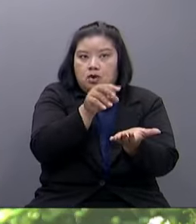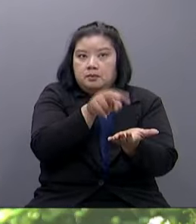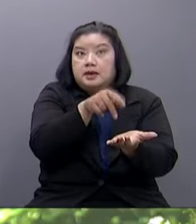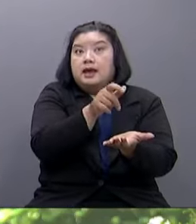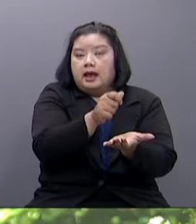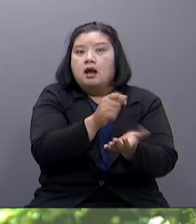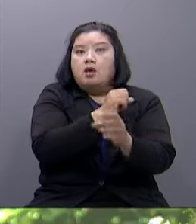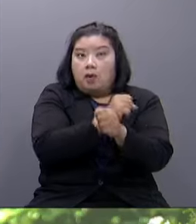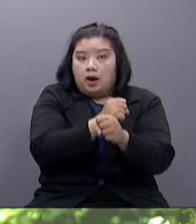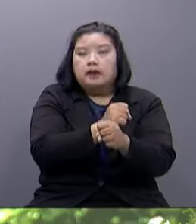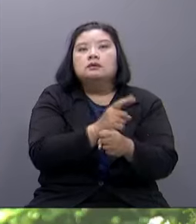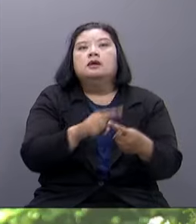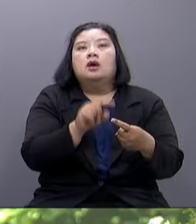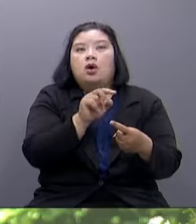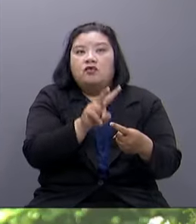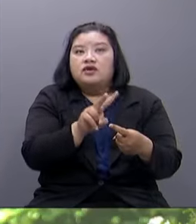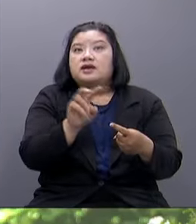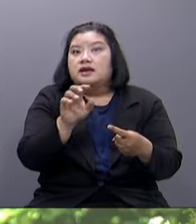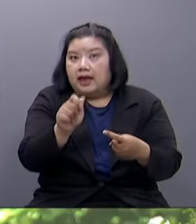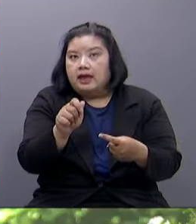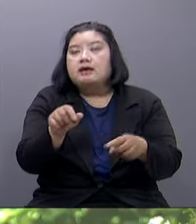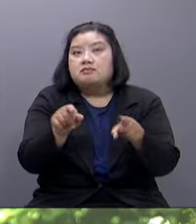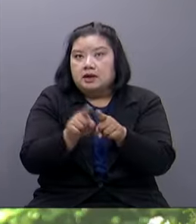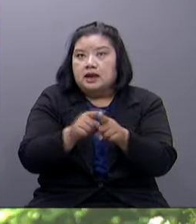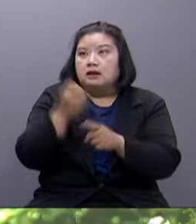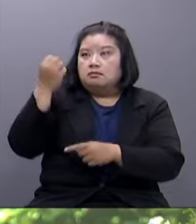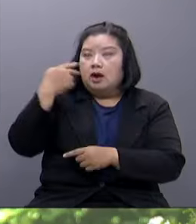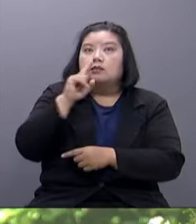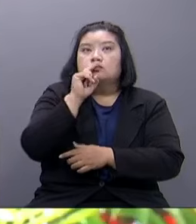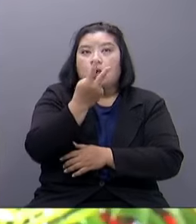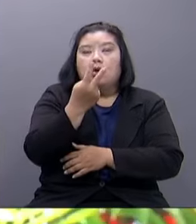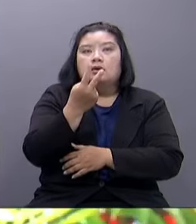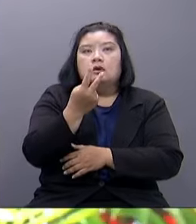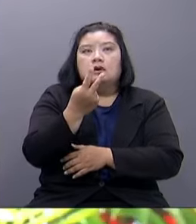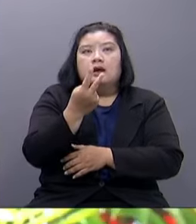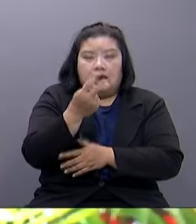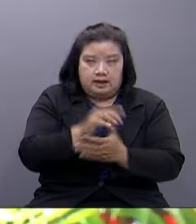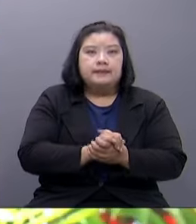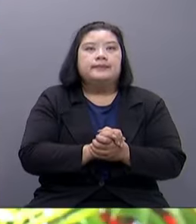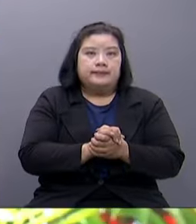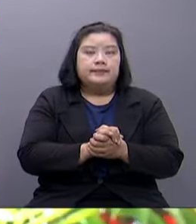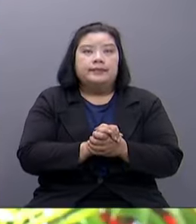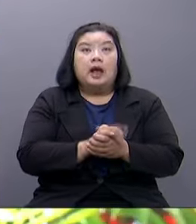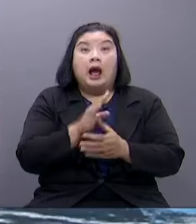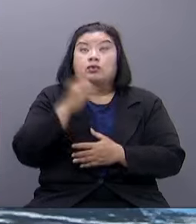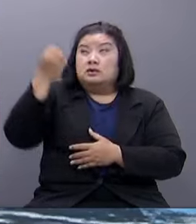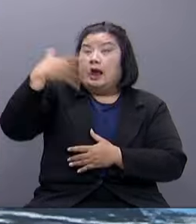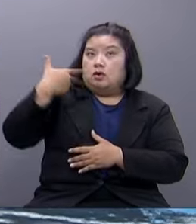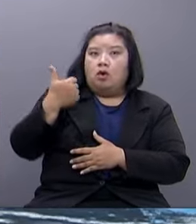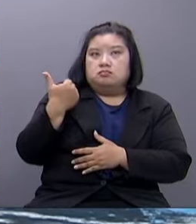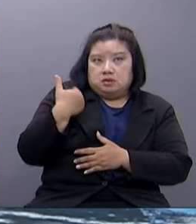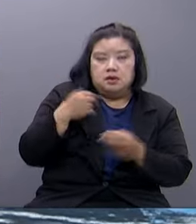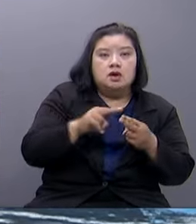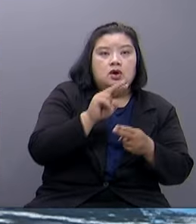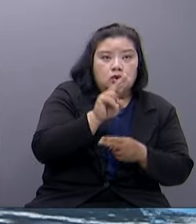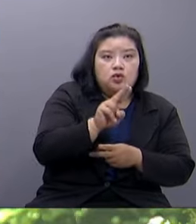กันลางส UVA ด้วยถูกต้องค่คถซื้อ SPF เฉย มจะปองก UV เฉ ๆB ใหเฉย ๆซึงในแงแดมม UVA ด้วยใช